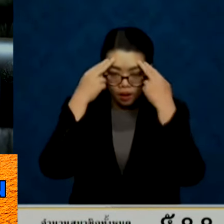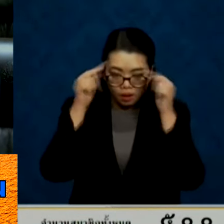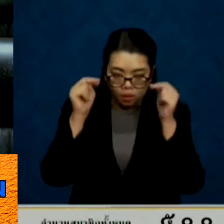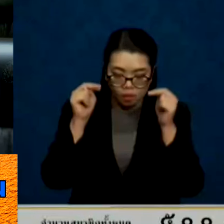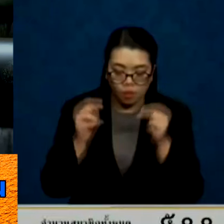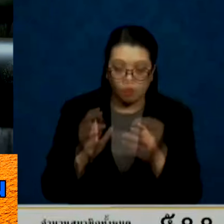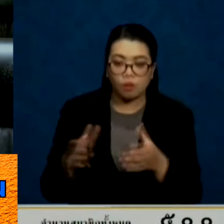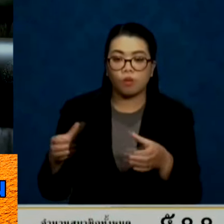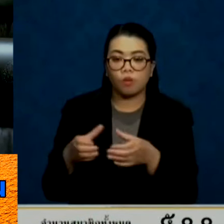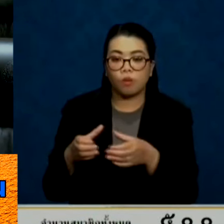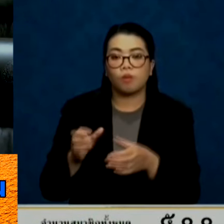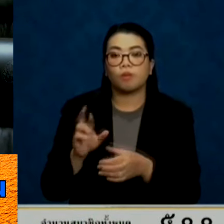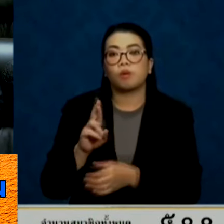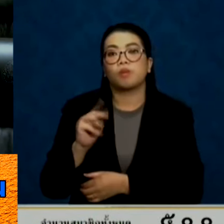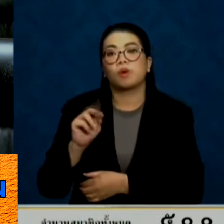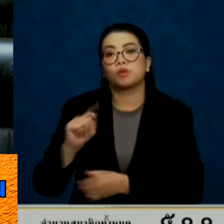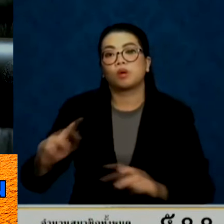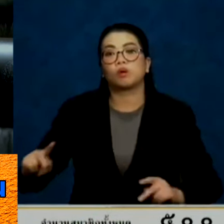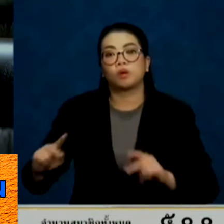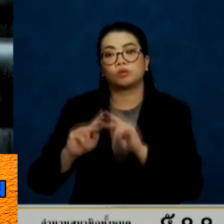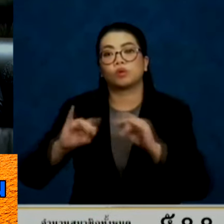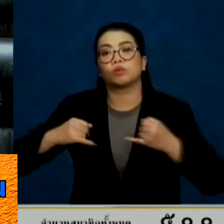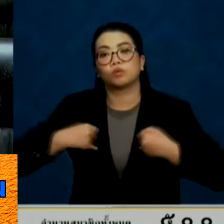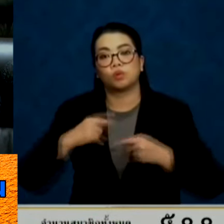religionsก shipping